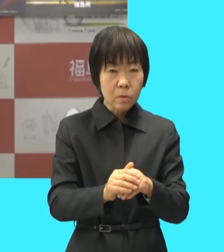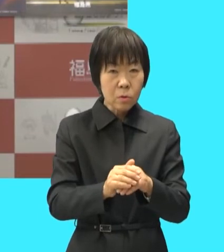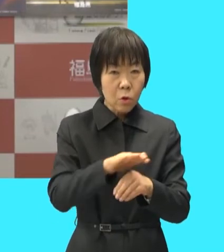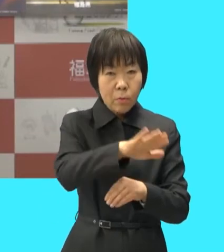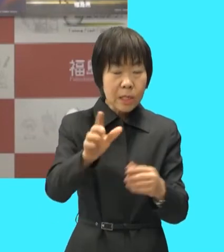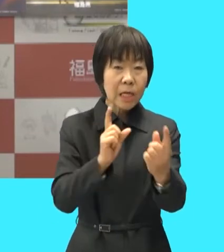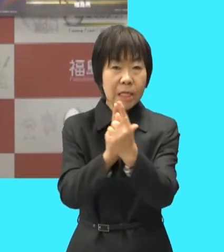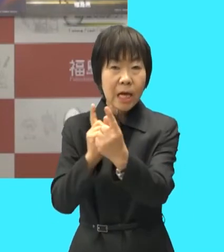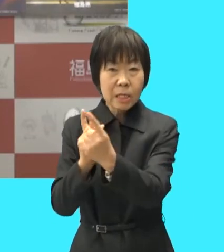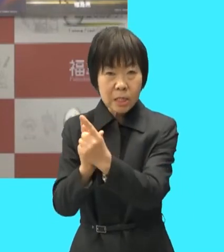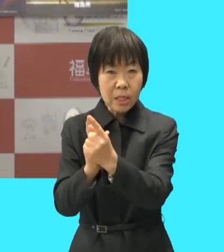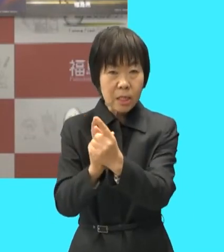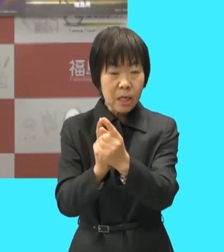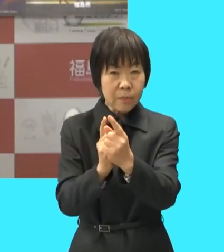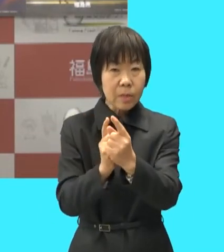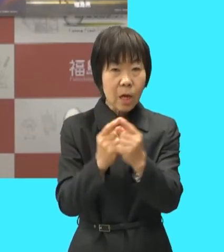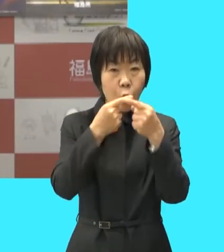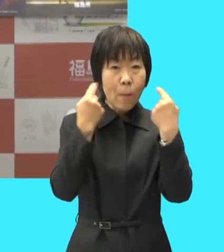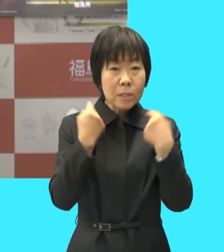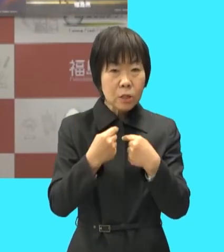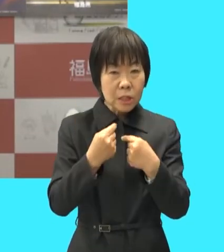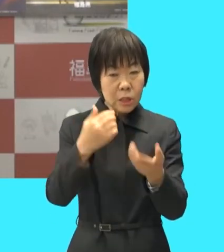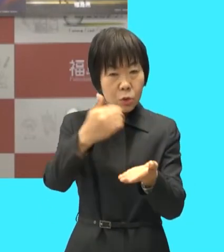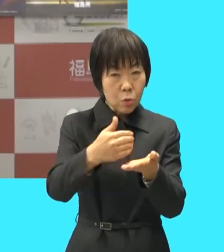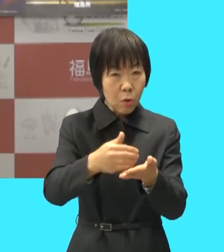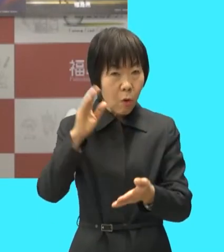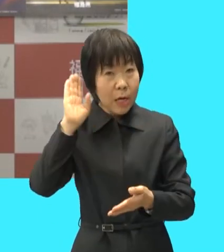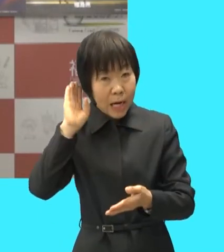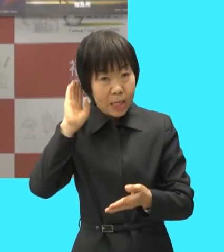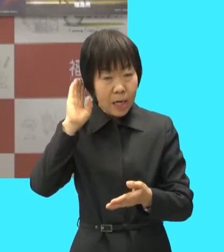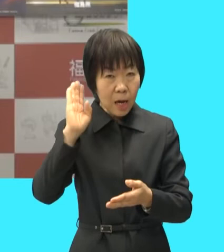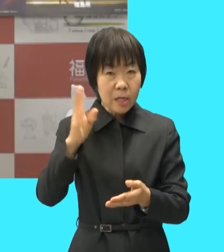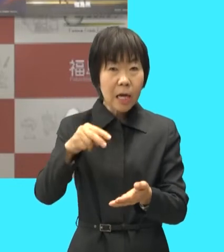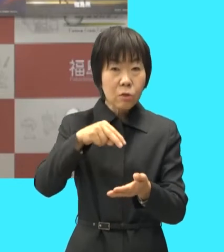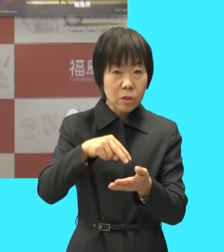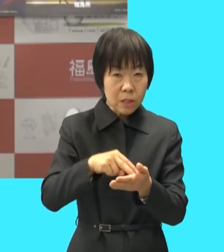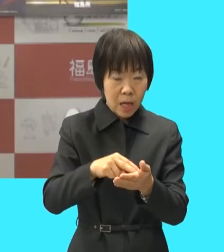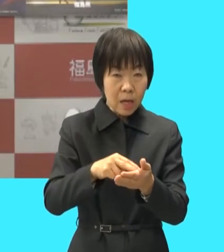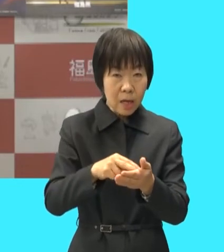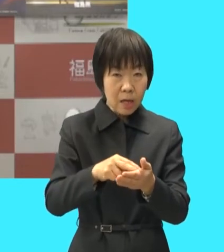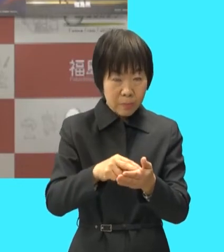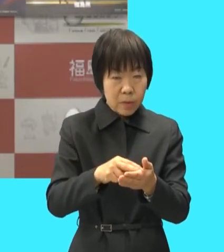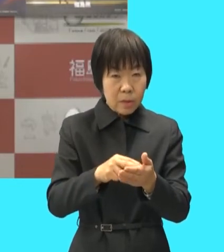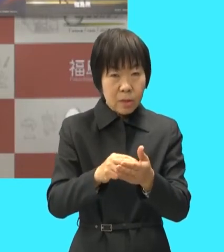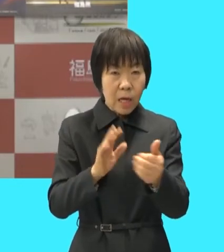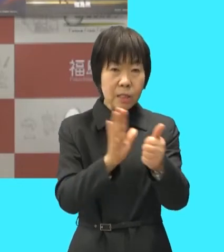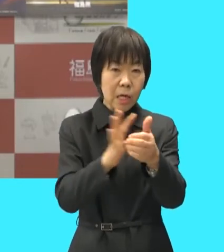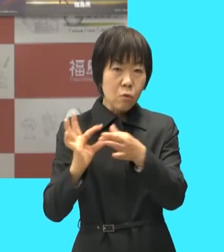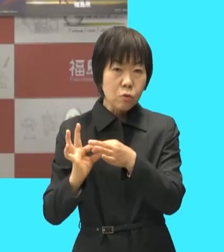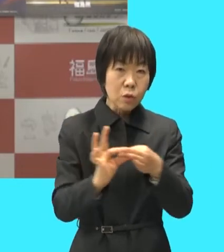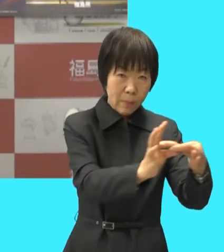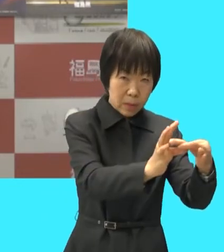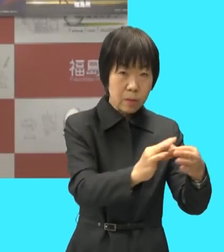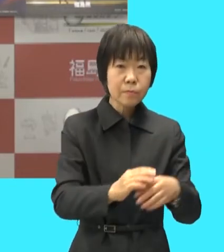し、引き続き個別に事情を伺いながら、県としてできる限りの対応を続けてまいります